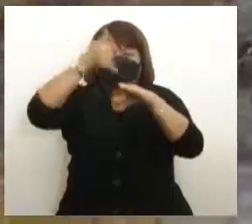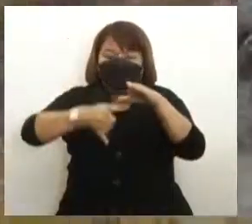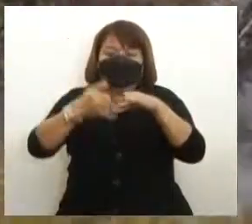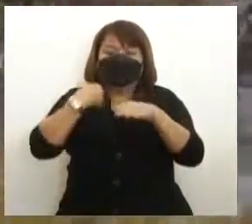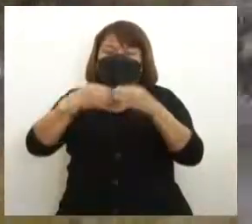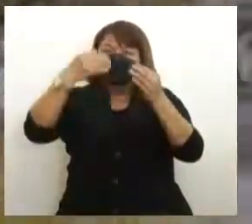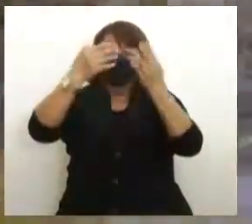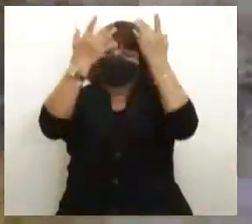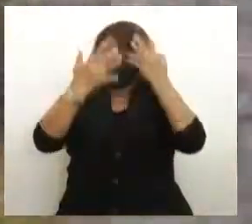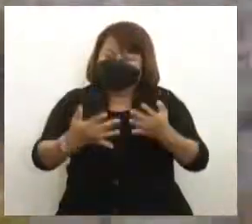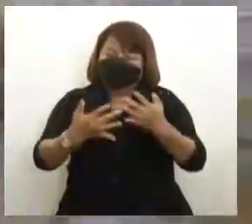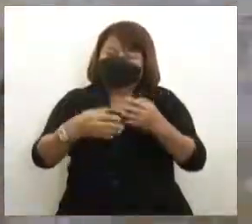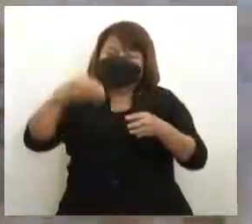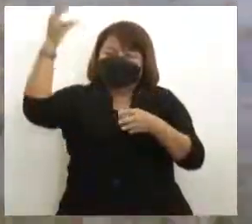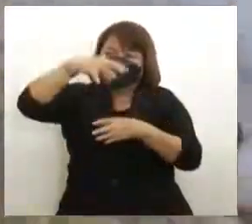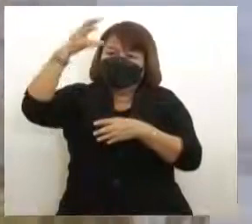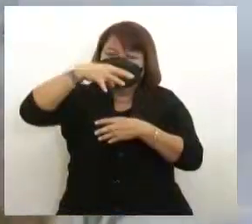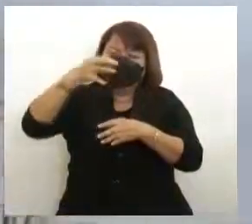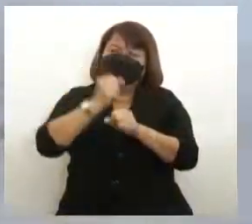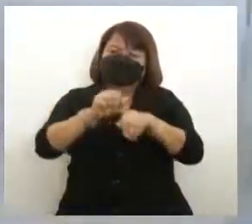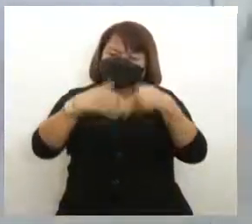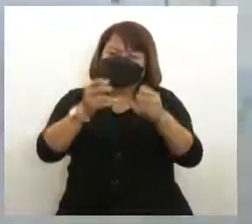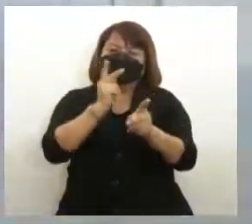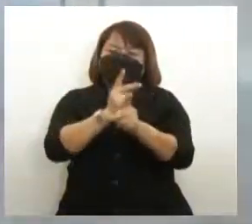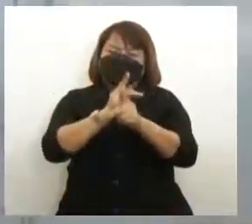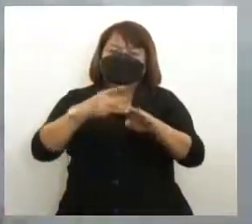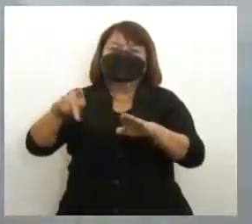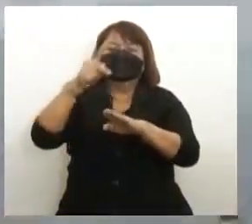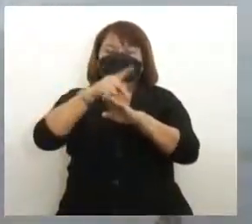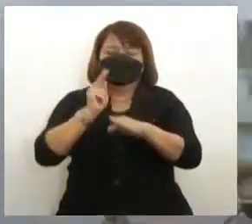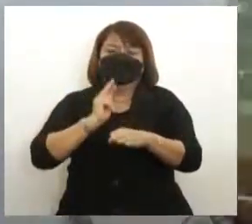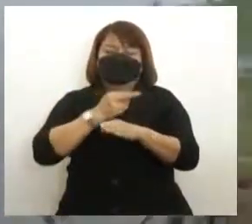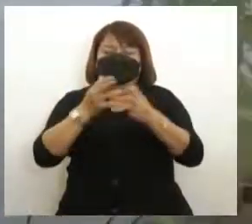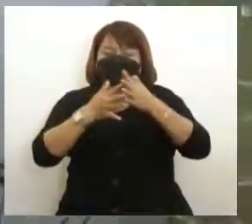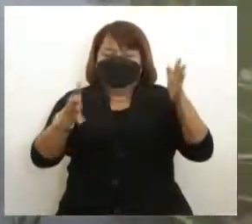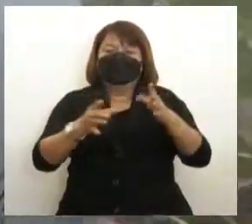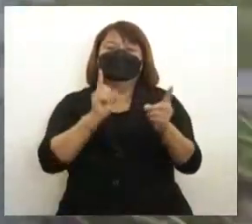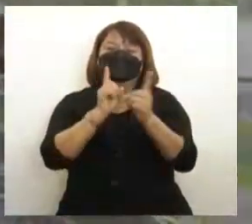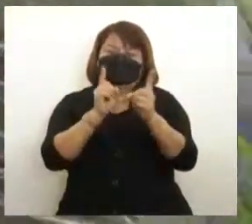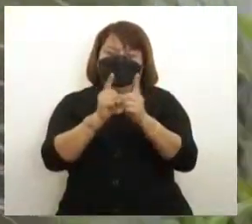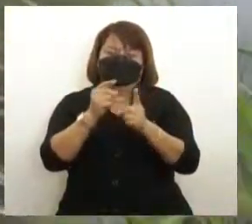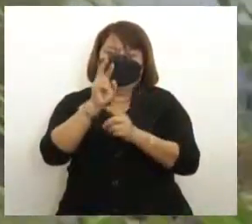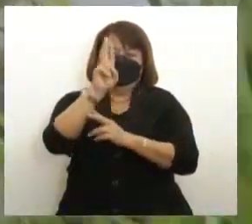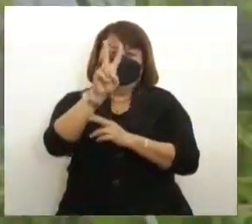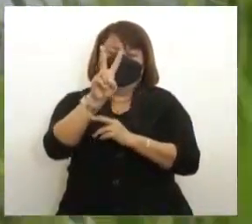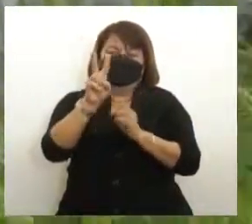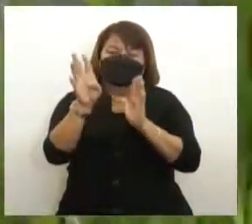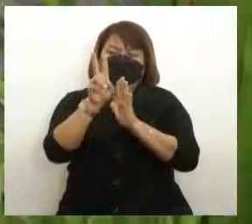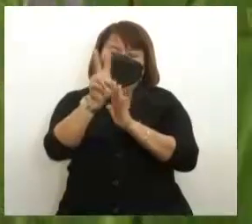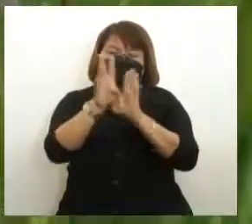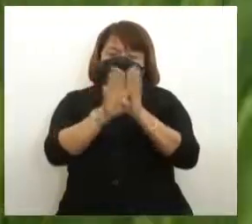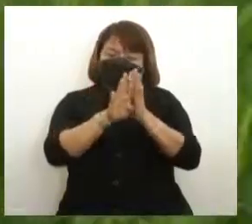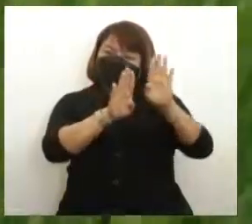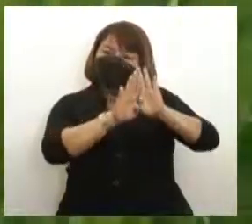แต่ละปีเราสามารถเราทำยังไงจะเก็บไว้ในพื้นที่ของเราให้มากที่สุดก็ไปค้นเจอก็คือมี2ระบบนะครับมีระบบเปิดแล้ว